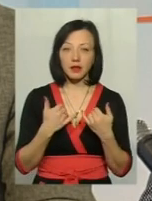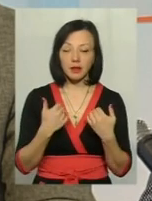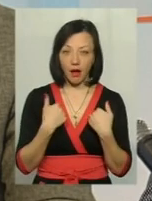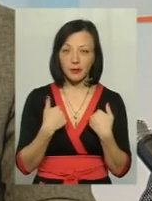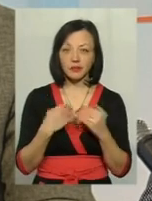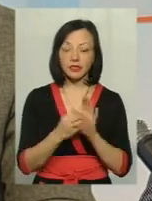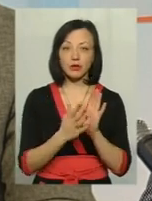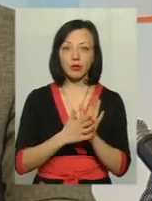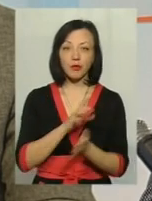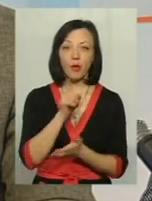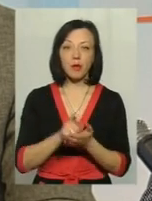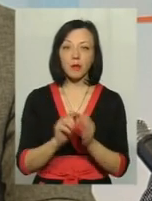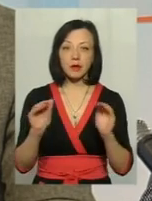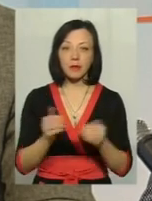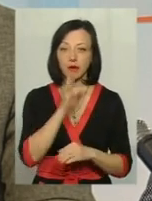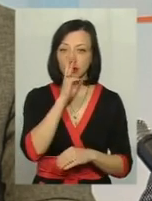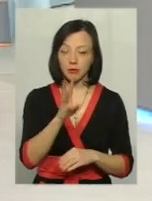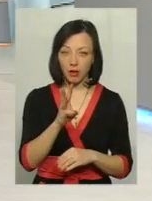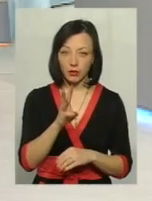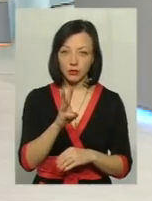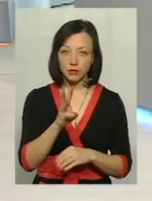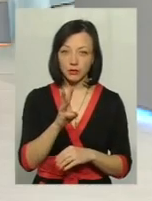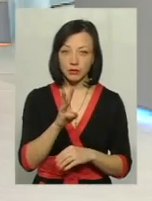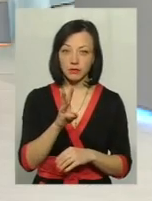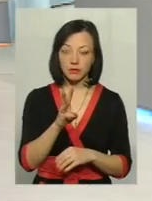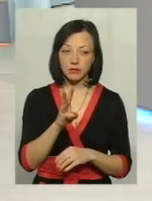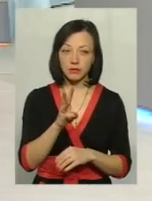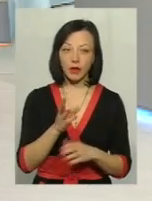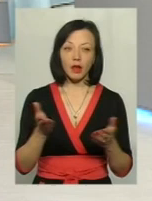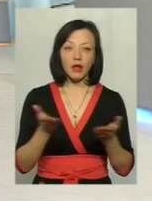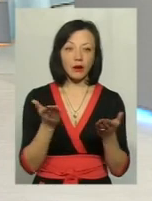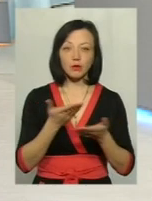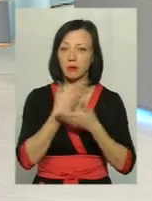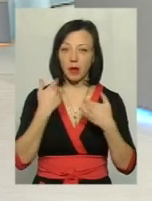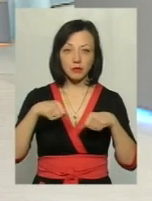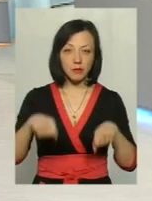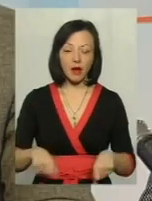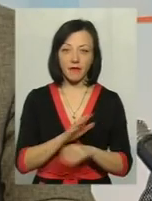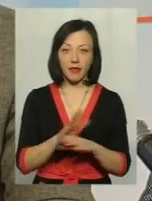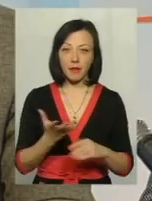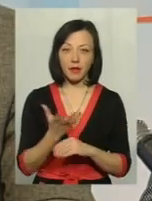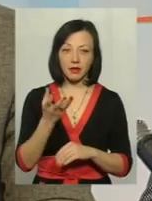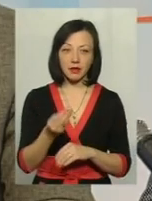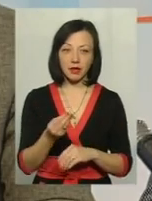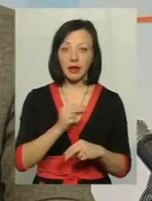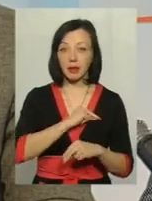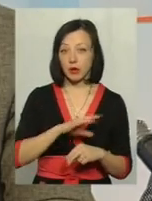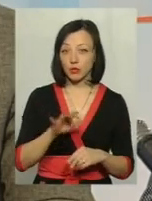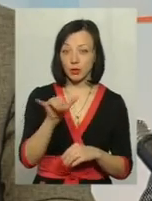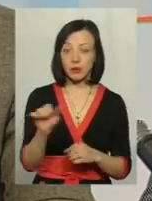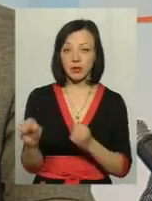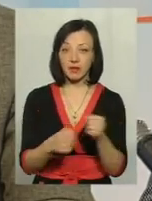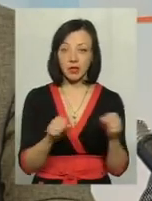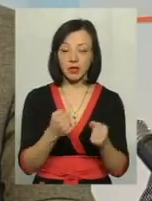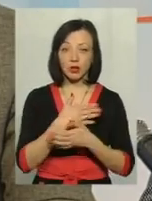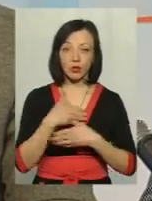встановлюють обов'язкову мінімальну заробітну плату, яку ти не маєш права не платити. Тобто не працює у тебе двірник, не хоче